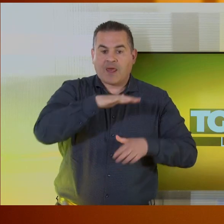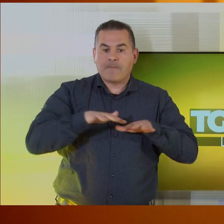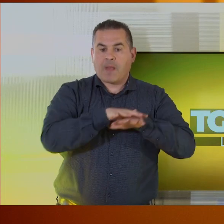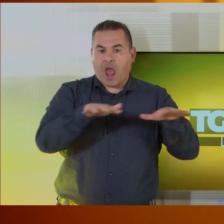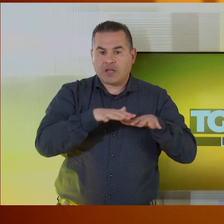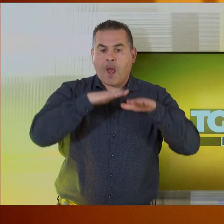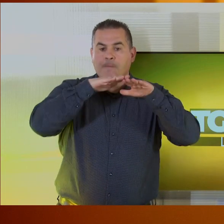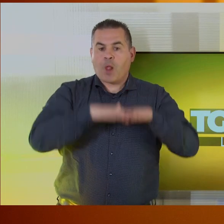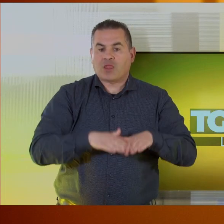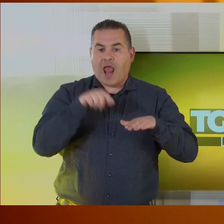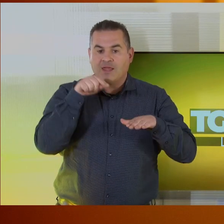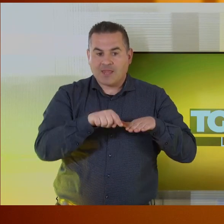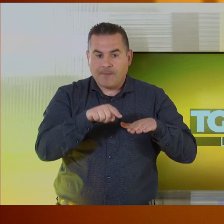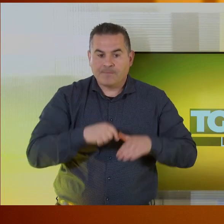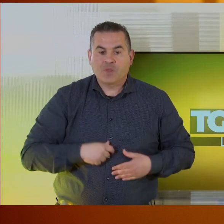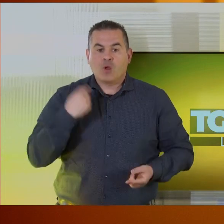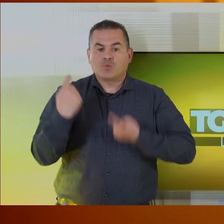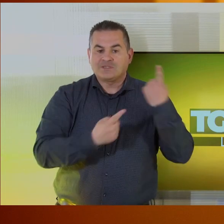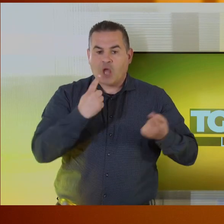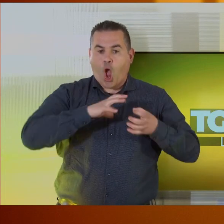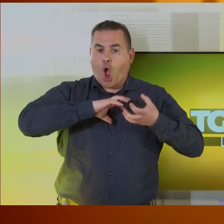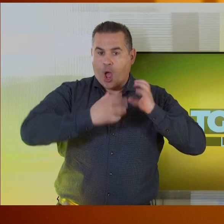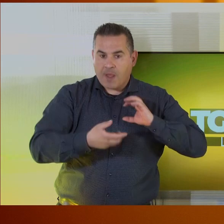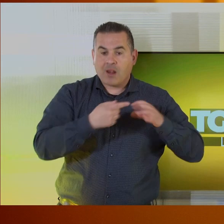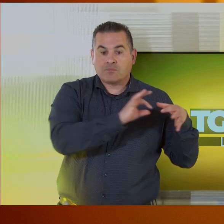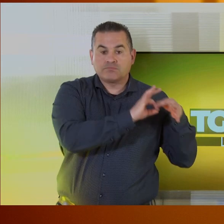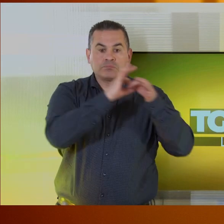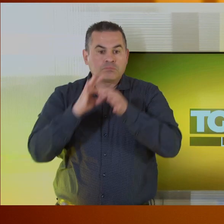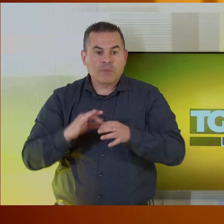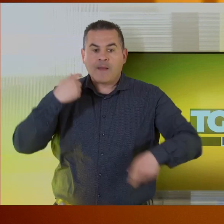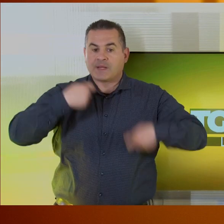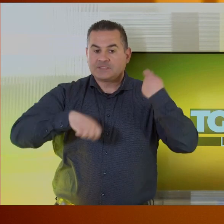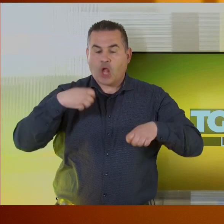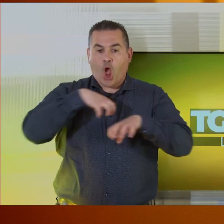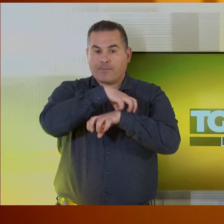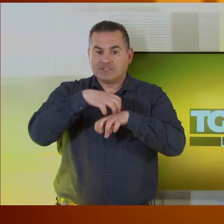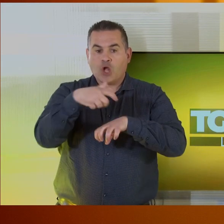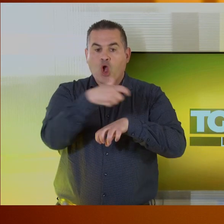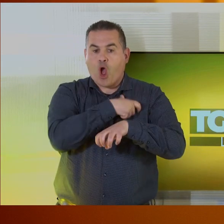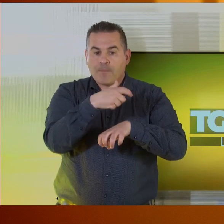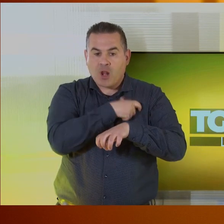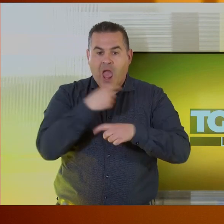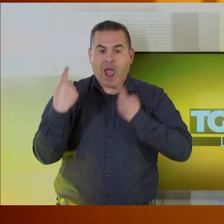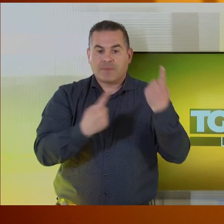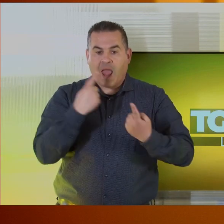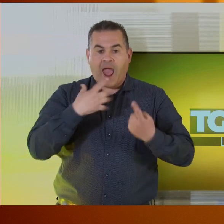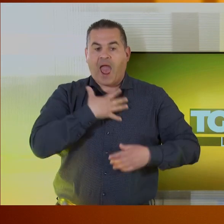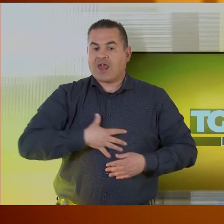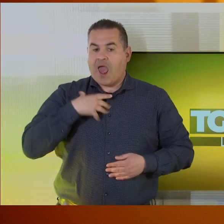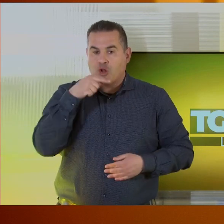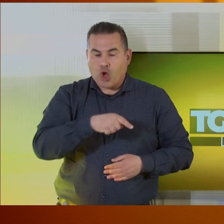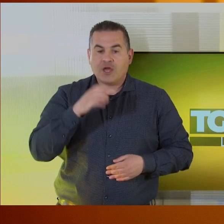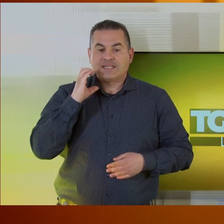le dimissioni. Durante l'assemblea del parco, che si è riunita ieri, 13 consiglieri hanno presentato una risoluzione in cui chiedono che le